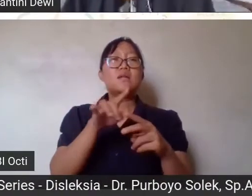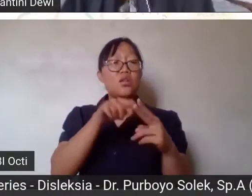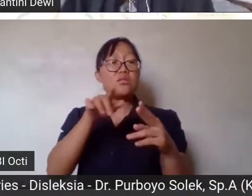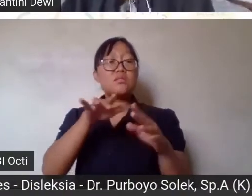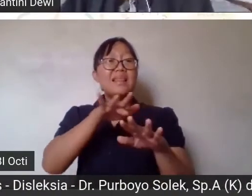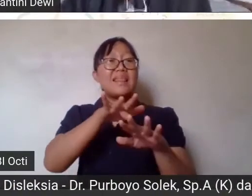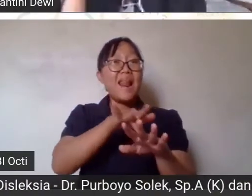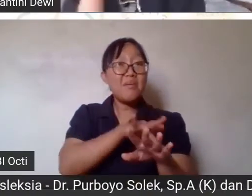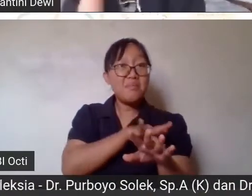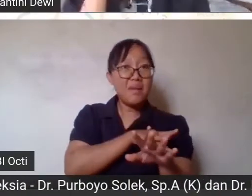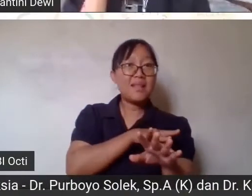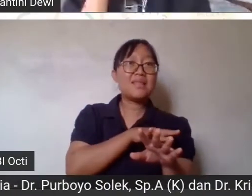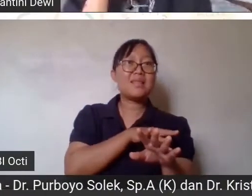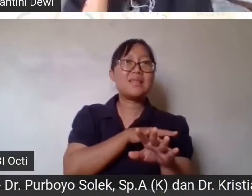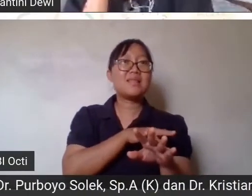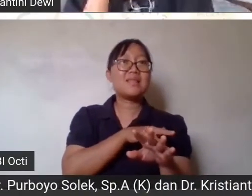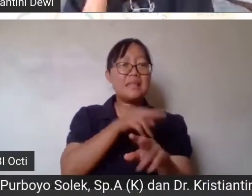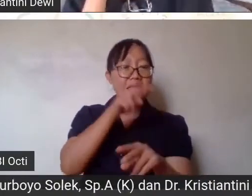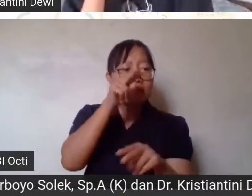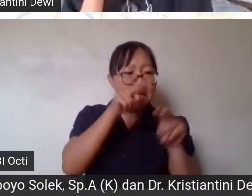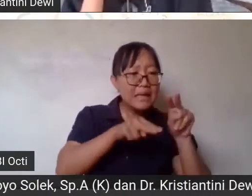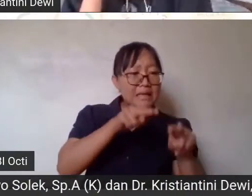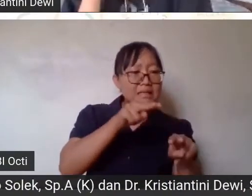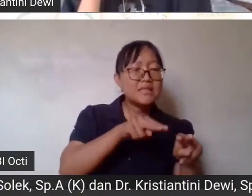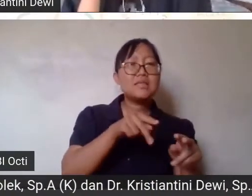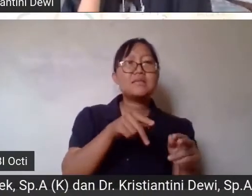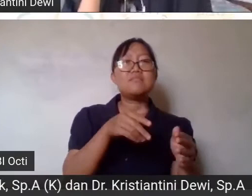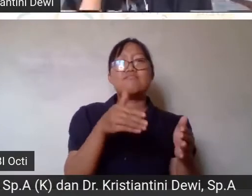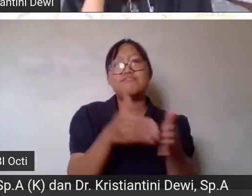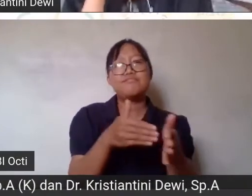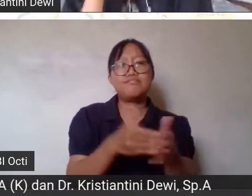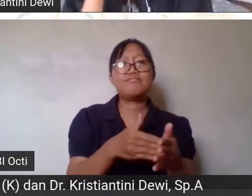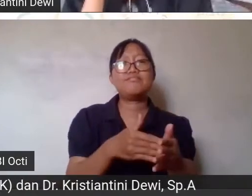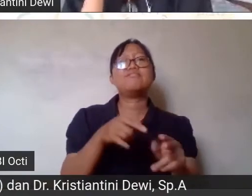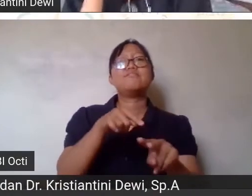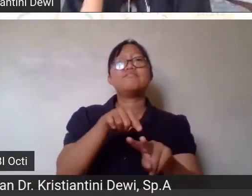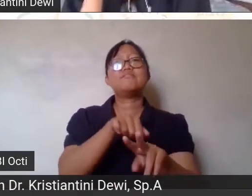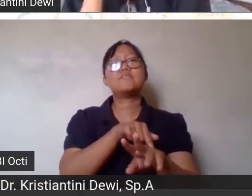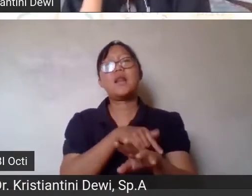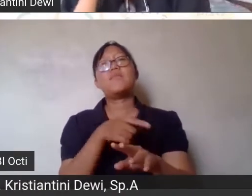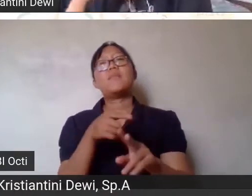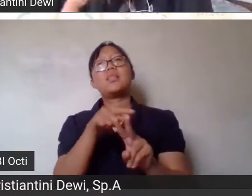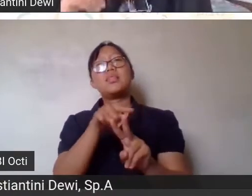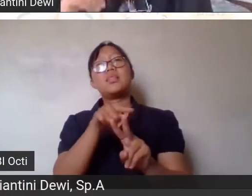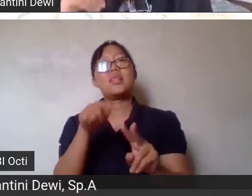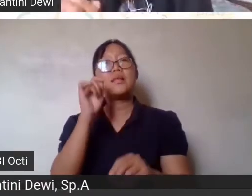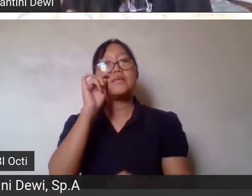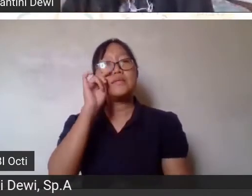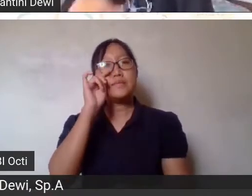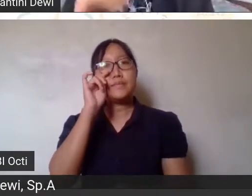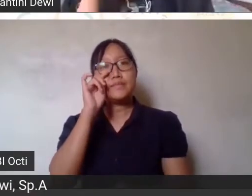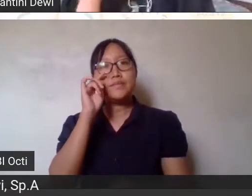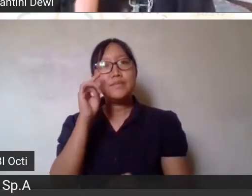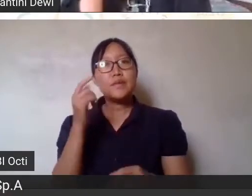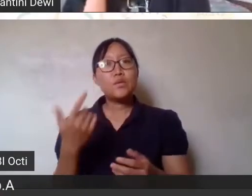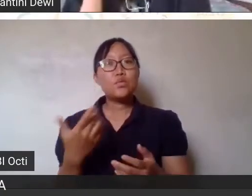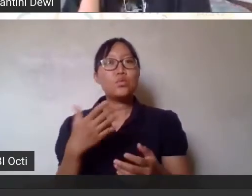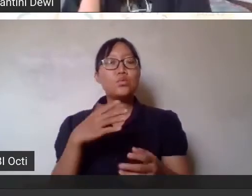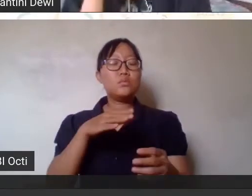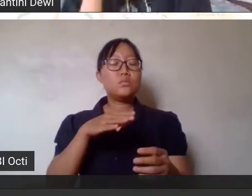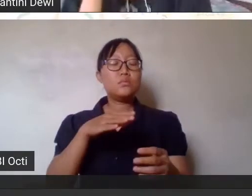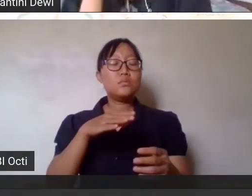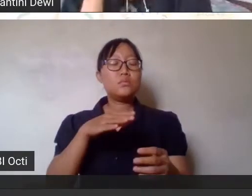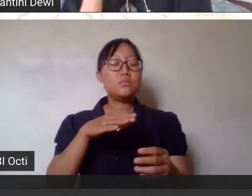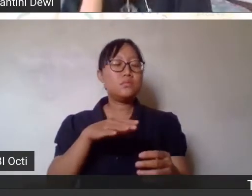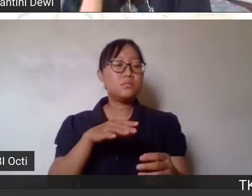adalah deteksi dini dan kemudian dilakukan intervensi dini adalah sangat penting pada kasus